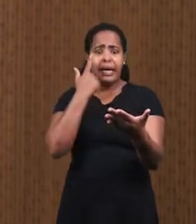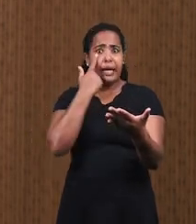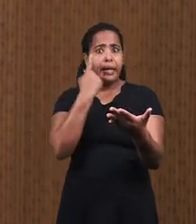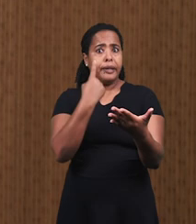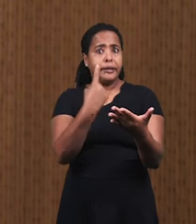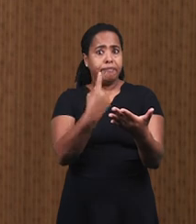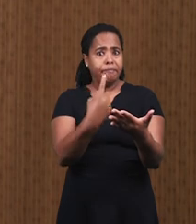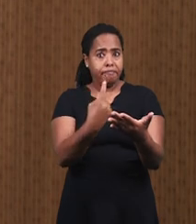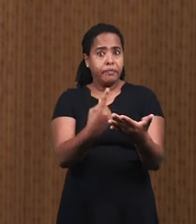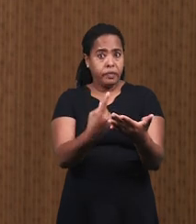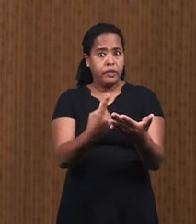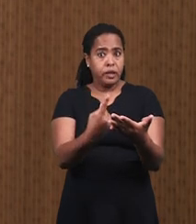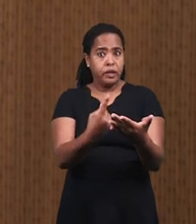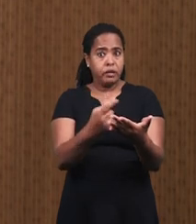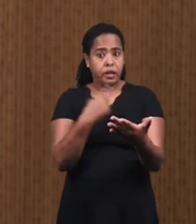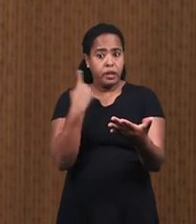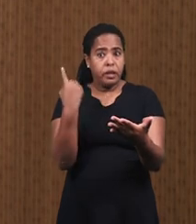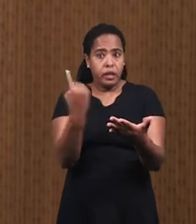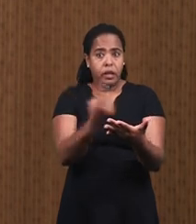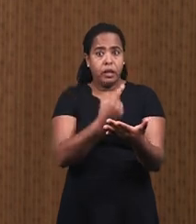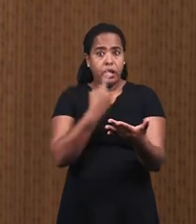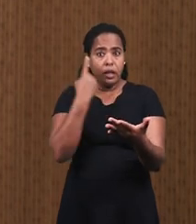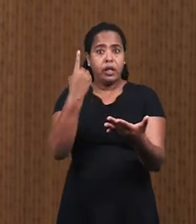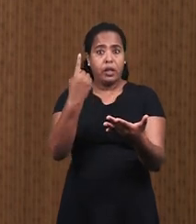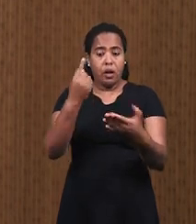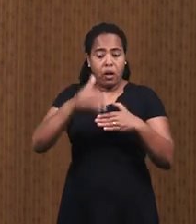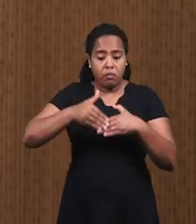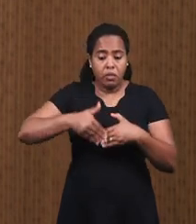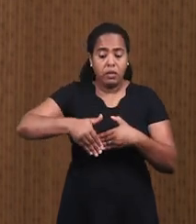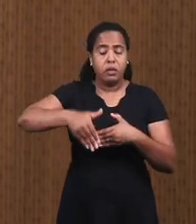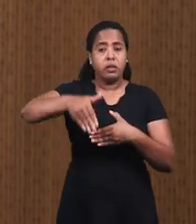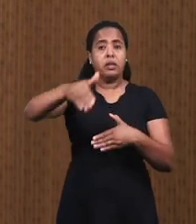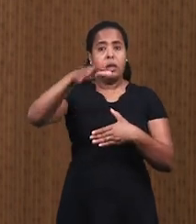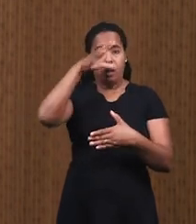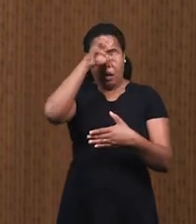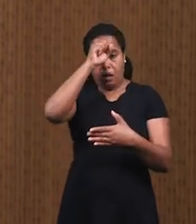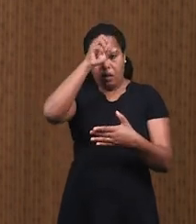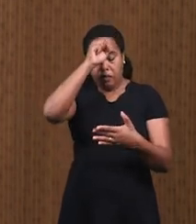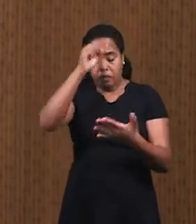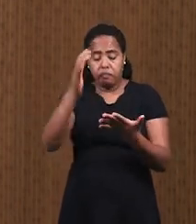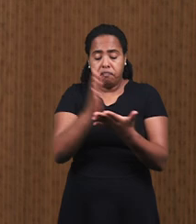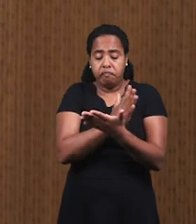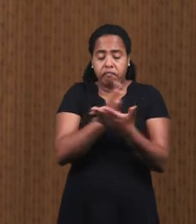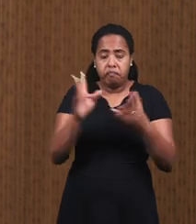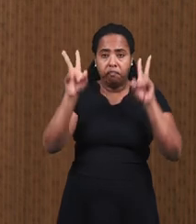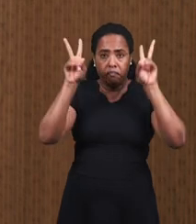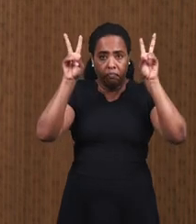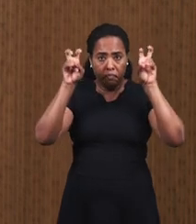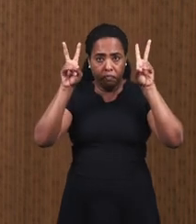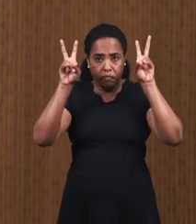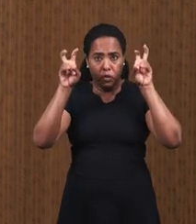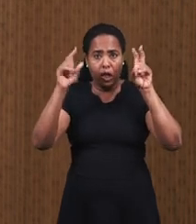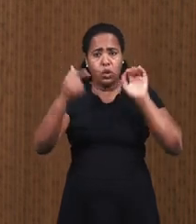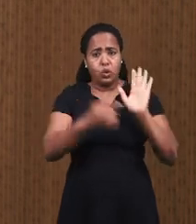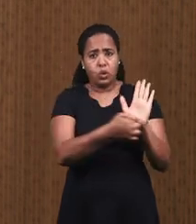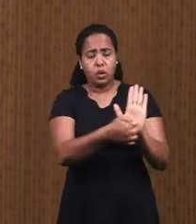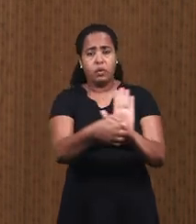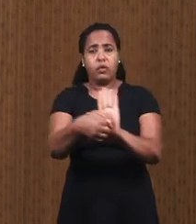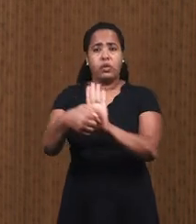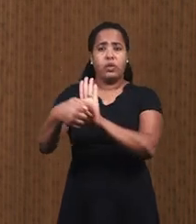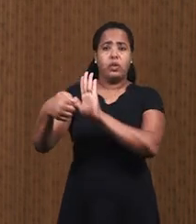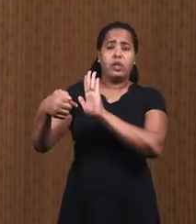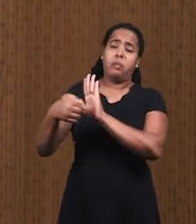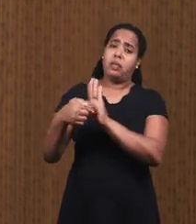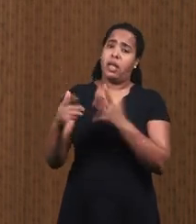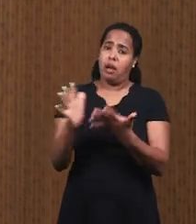Testament, des choses très intéressantes que nous allons voir à partir de maintenant. Et dans quelques choses qui vont